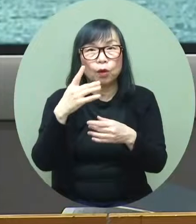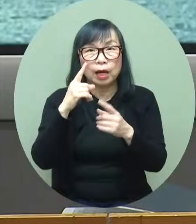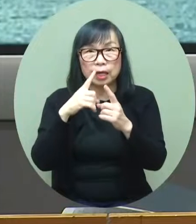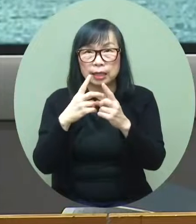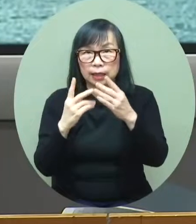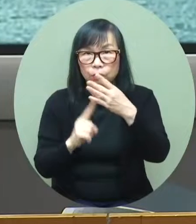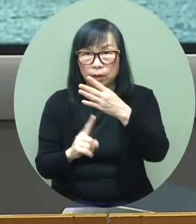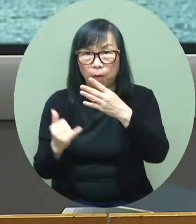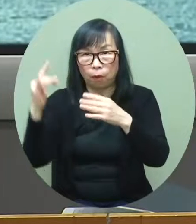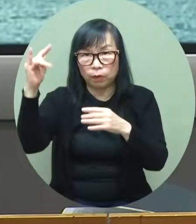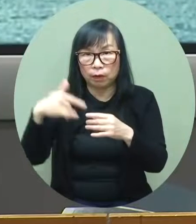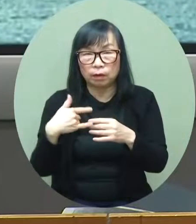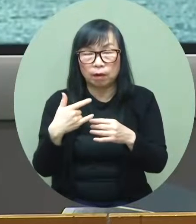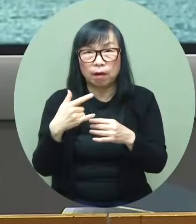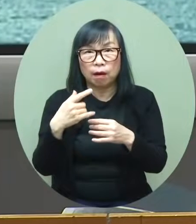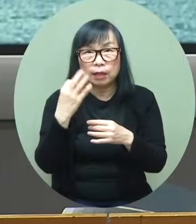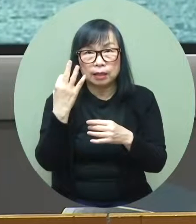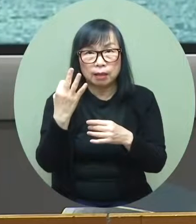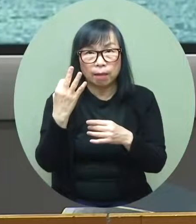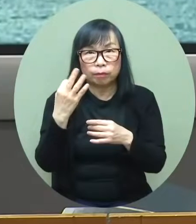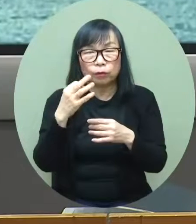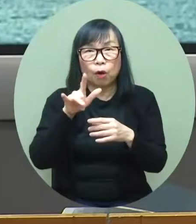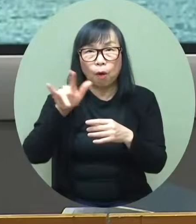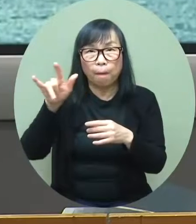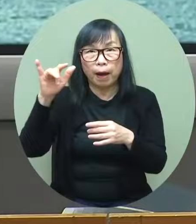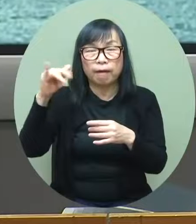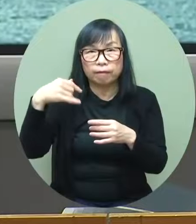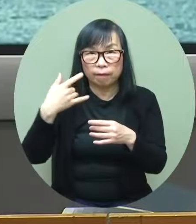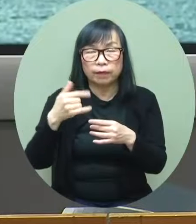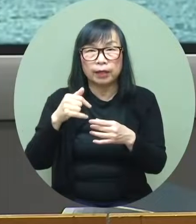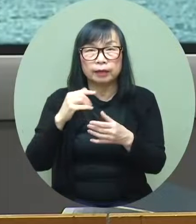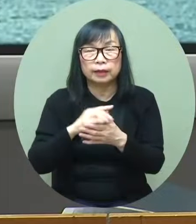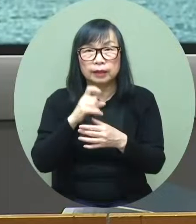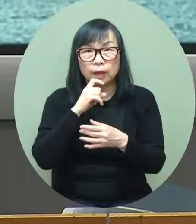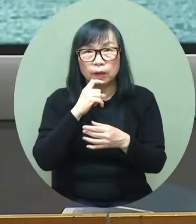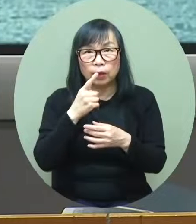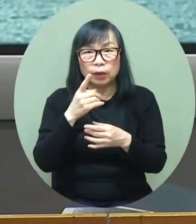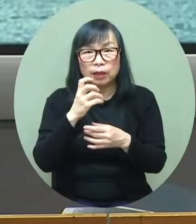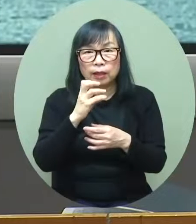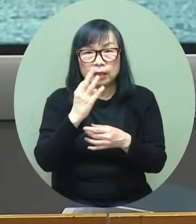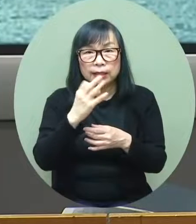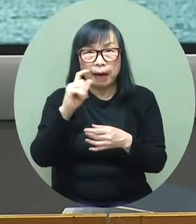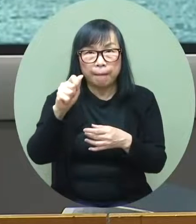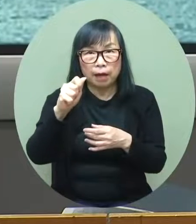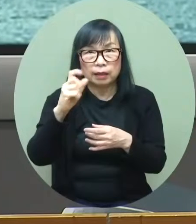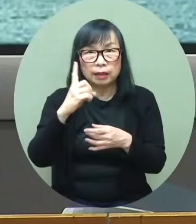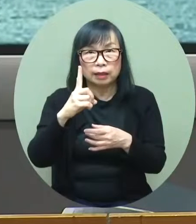號抵港，就由3個航班抵港，其中一個是